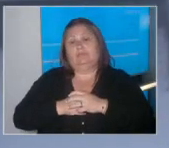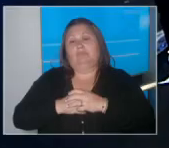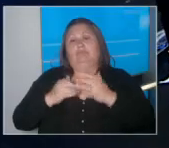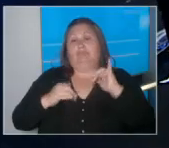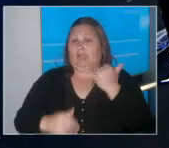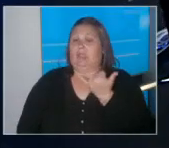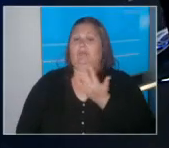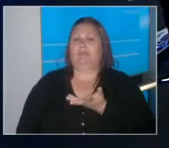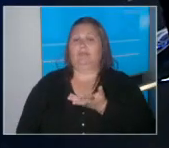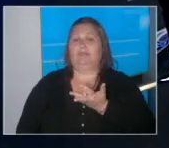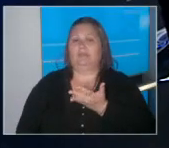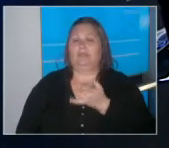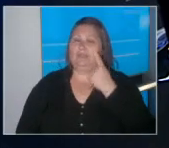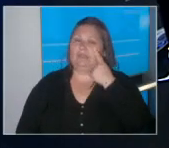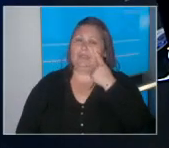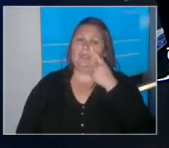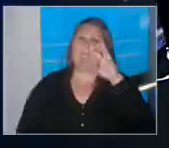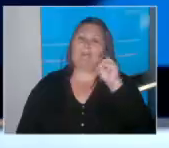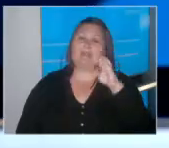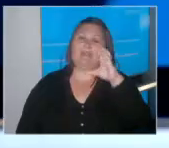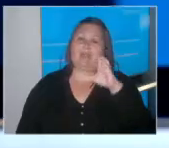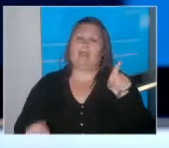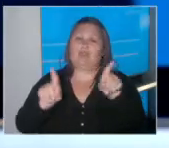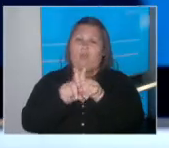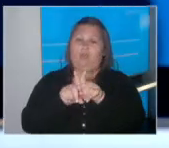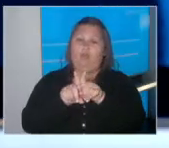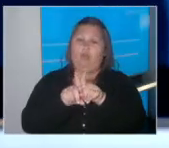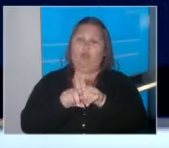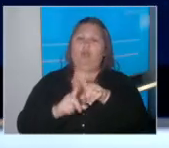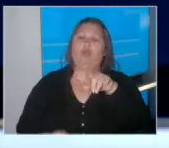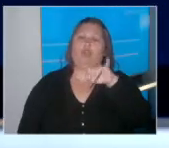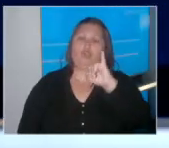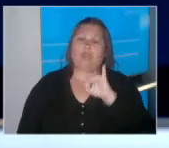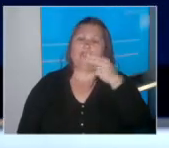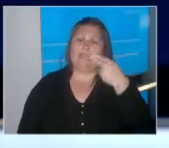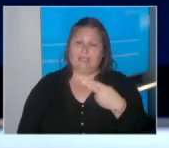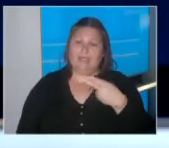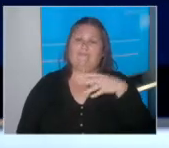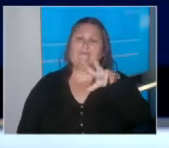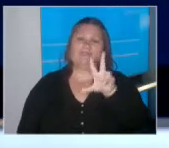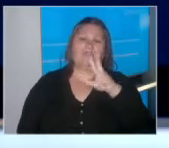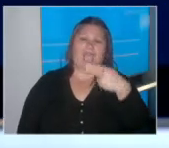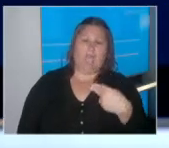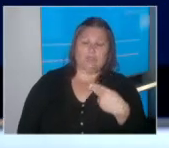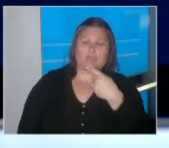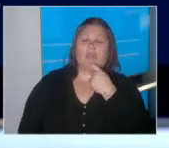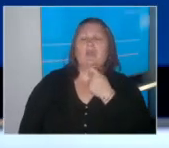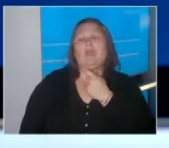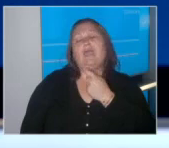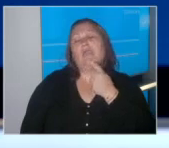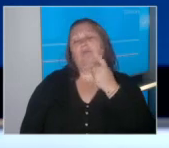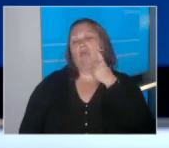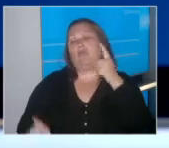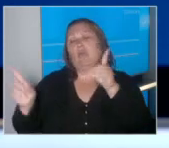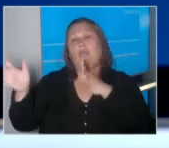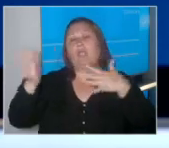כן. תראה, מתן כהנא, כמו אני חושב גם יועז הנדל, כמו צביקה האוזר קצת, הם כולם באיזשהו מצב ריחוף,